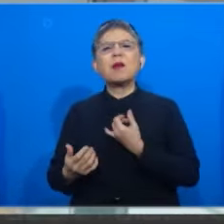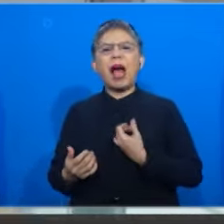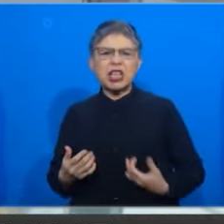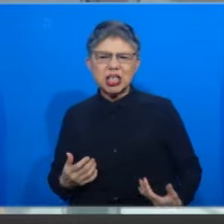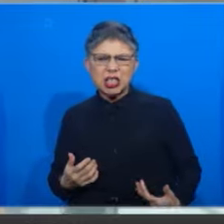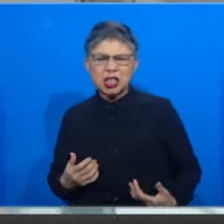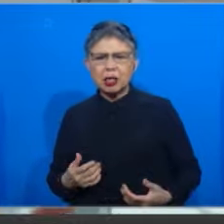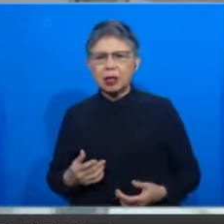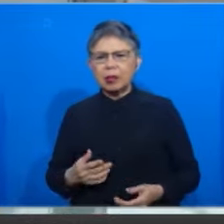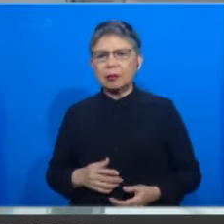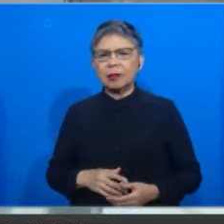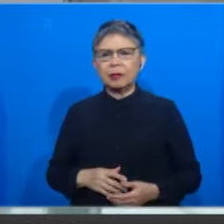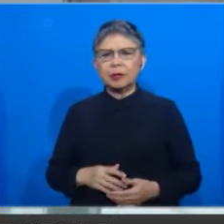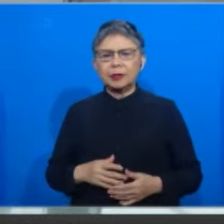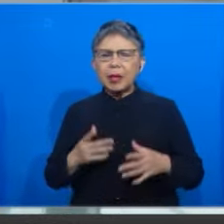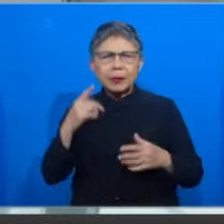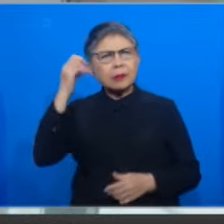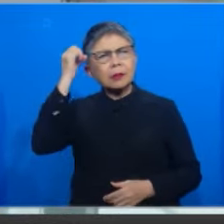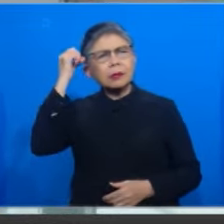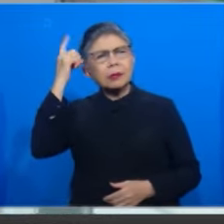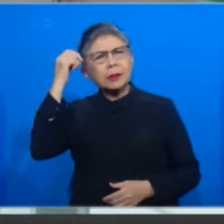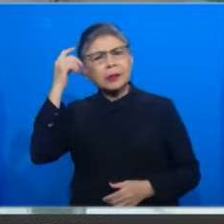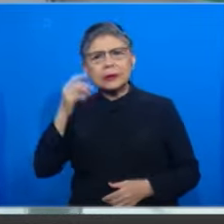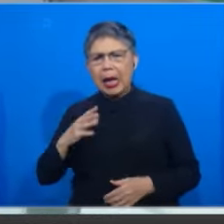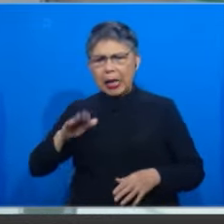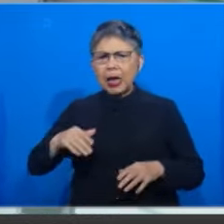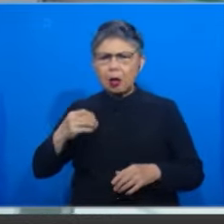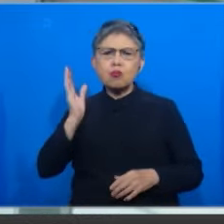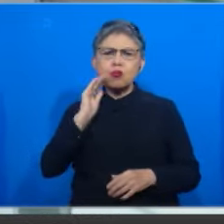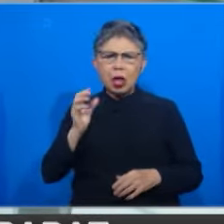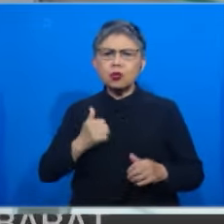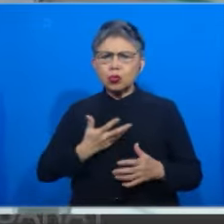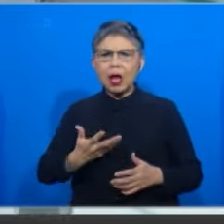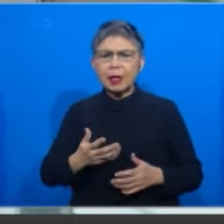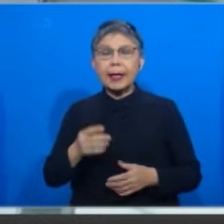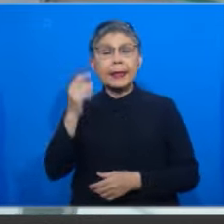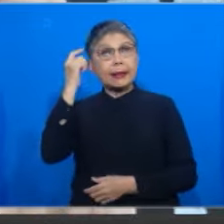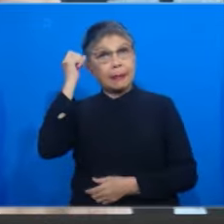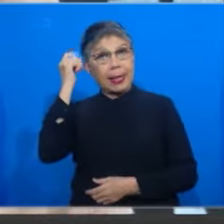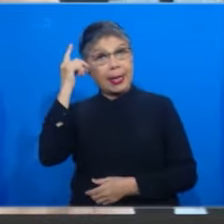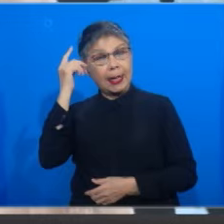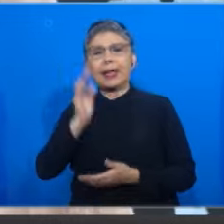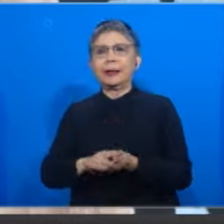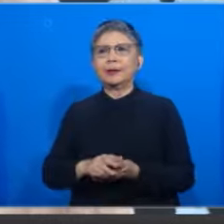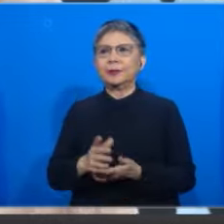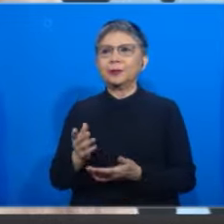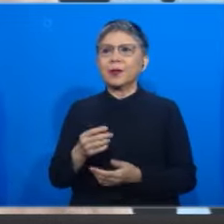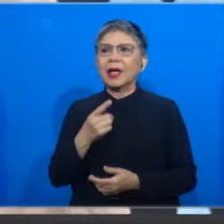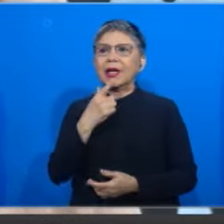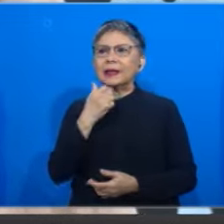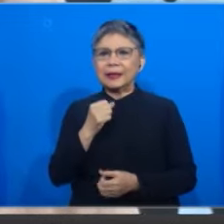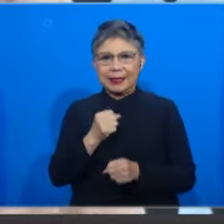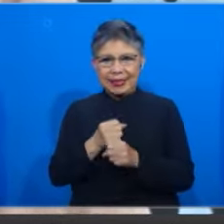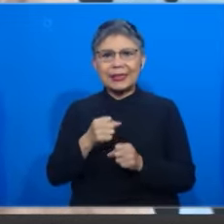makanan tradisional itu lebih up aja gitu. Apa anak muda juga lebih suka sama makanan. Menurut saya rasanya